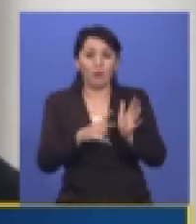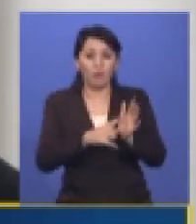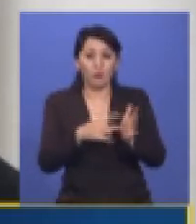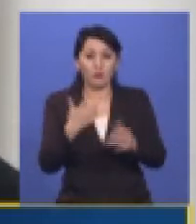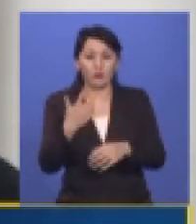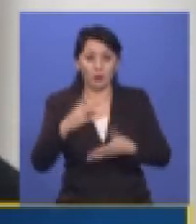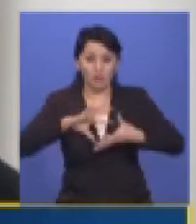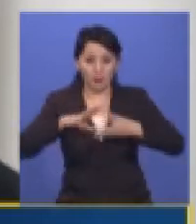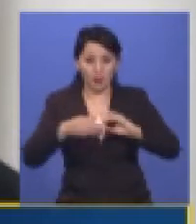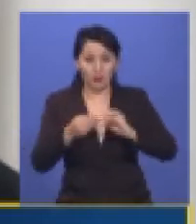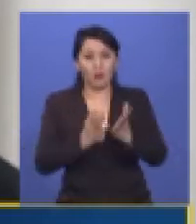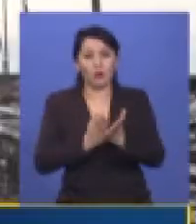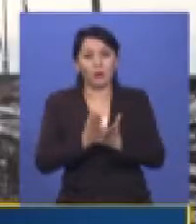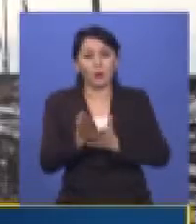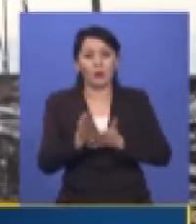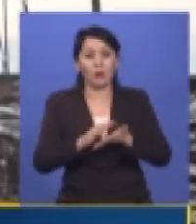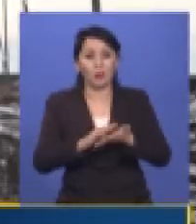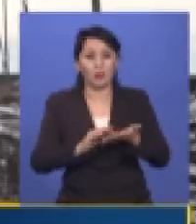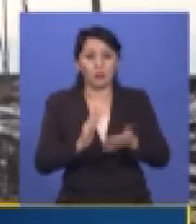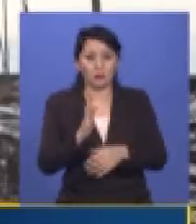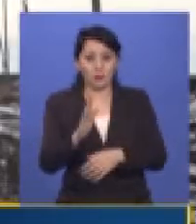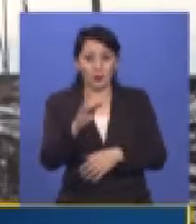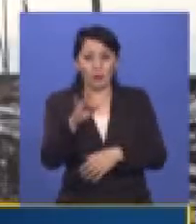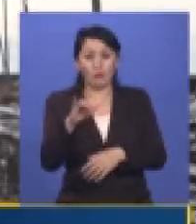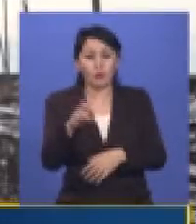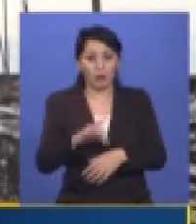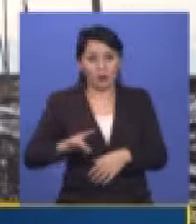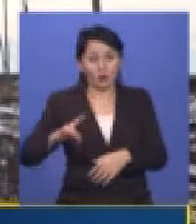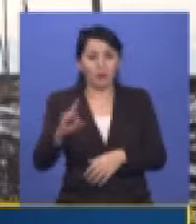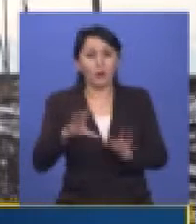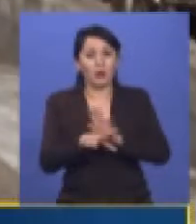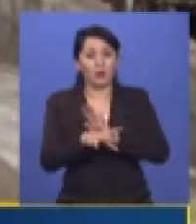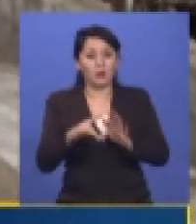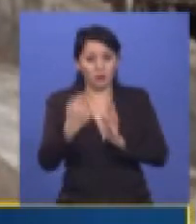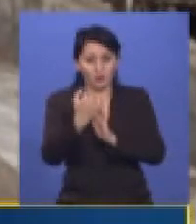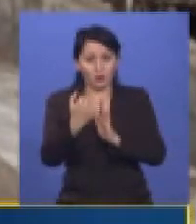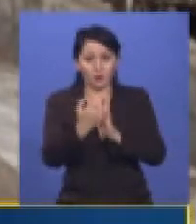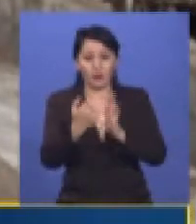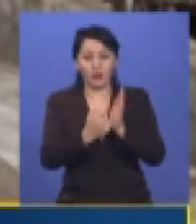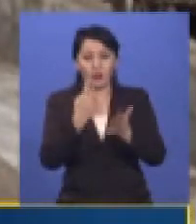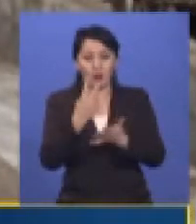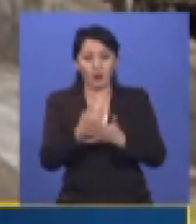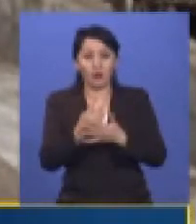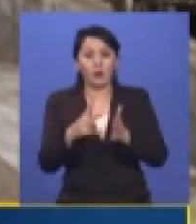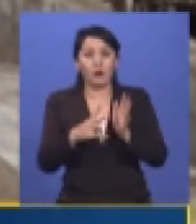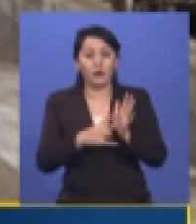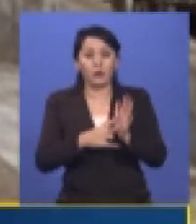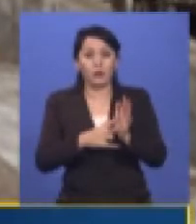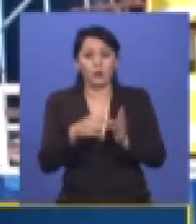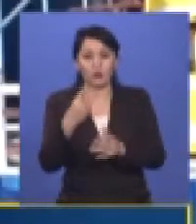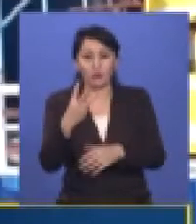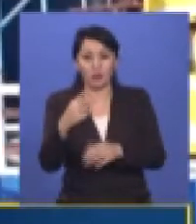бар. Бұл бағыттарда жұмыс жалғасады. Қазіргі таңда Ғабит Мүсірепов ауданында сайлауалды бағдарламада көрсетілген 83